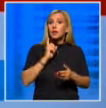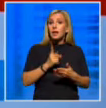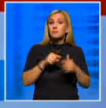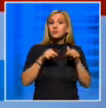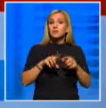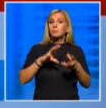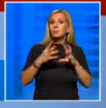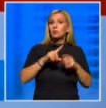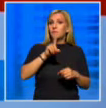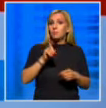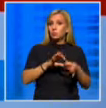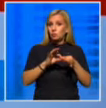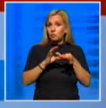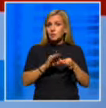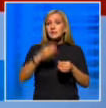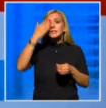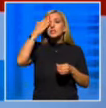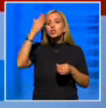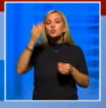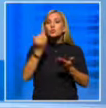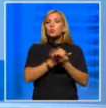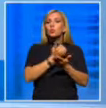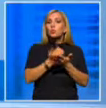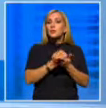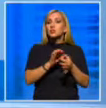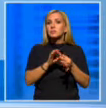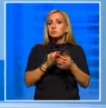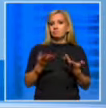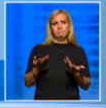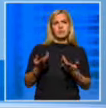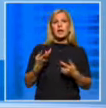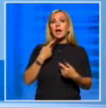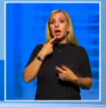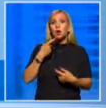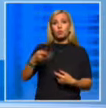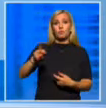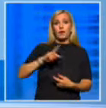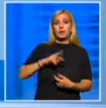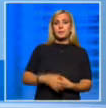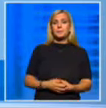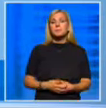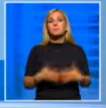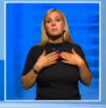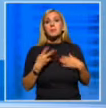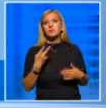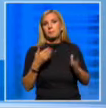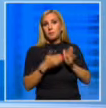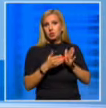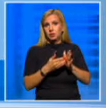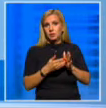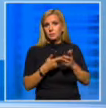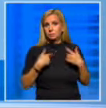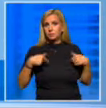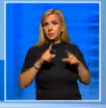политически въпроси да се обвържат с чисто икономически план? Как отговаряте? По две причини. Първо, ние не можахме да ги